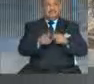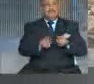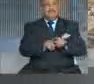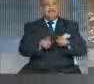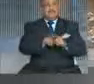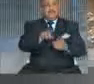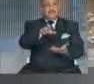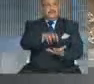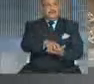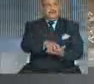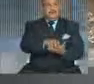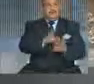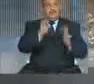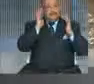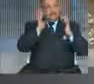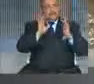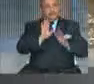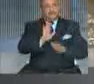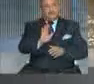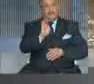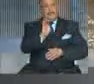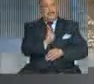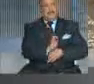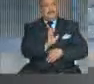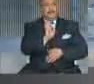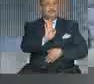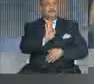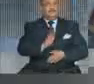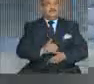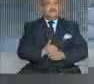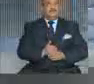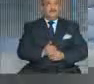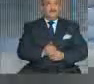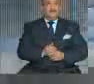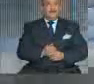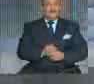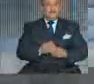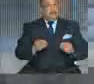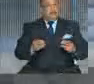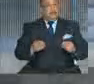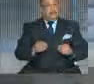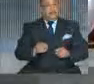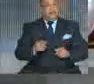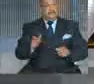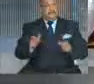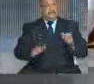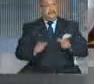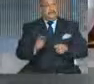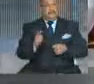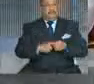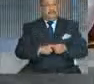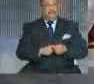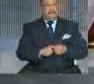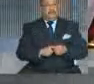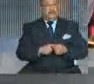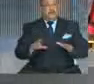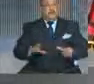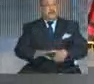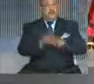التهديدات المسبقة للرافضين لإجراء هذا المهرجان، فهي لم تمنع هذا الحضور المكثف لمتابعة اللوحات